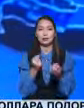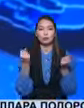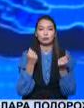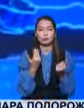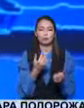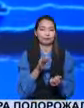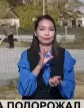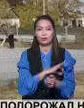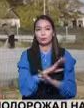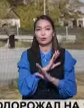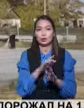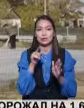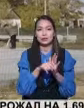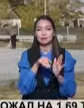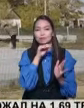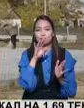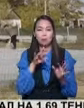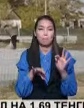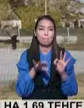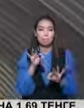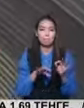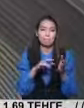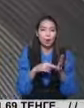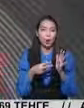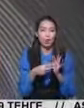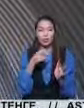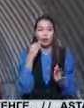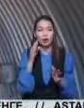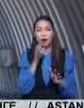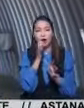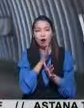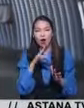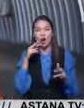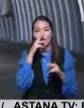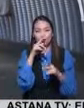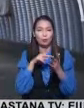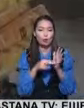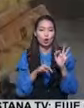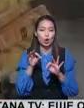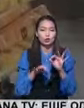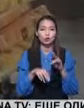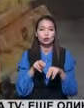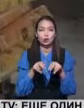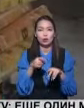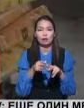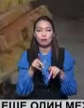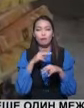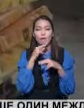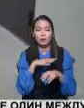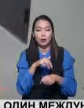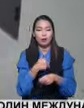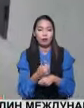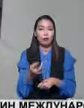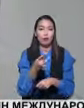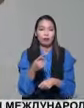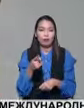оказался непригодным. Среди недостатков проекта – некачественное утепление, ошибки в проектировании и строительстве. На это обратил внимание глава региона.